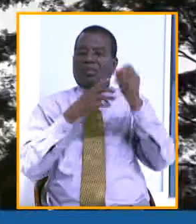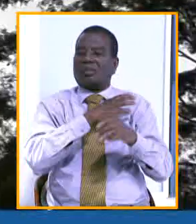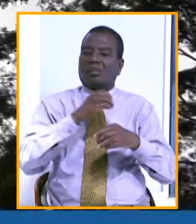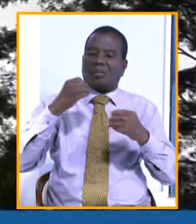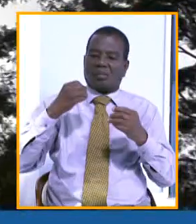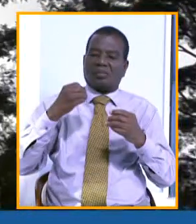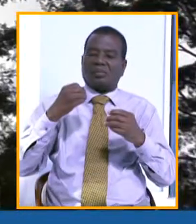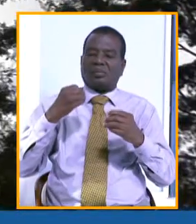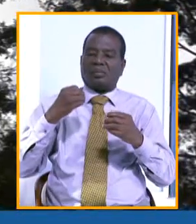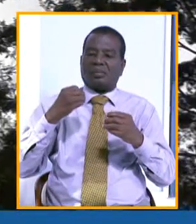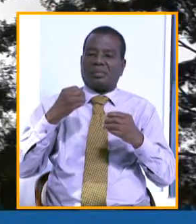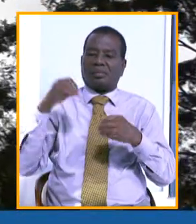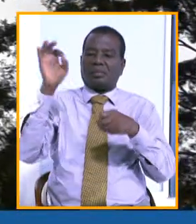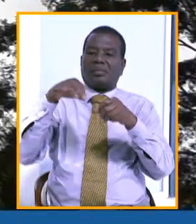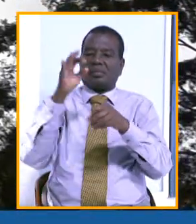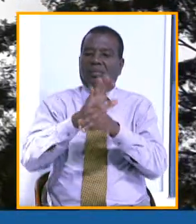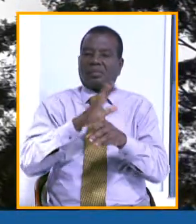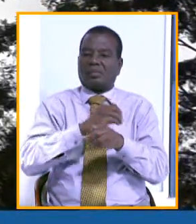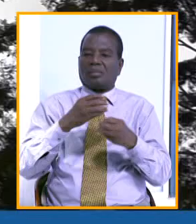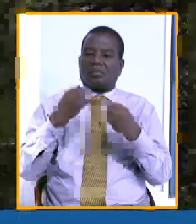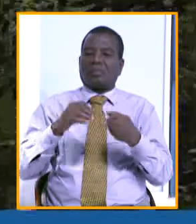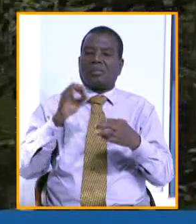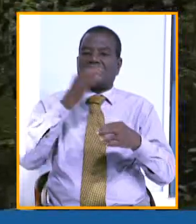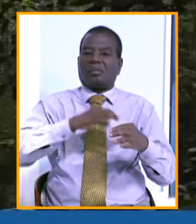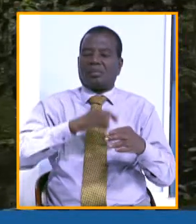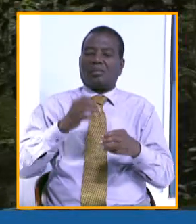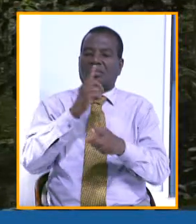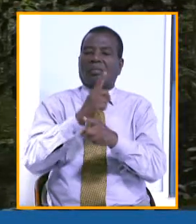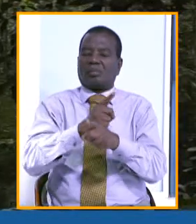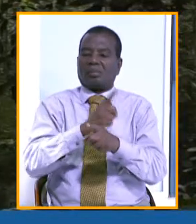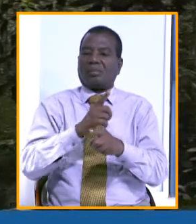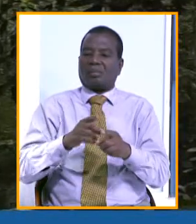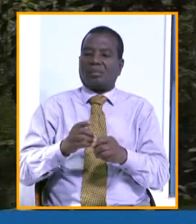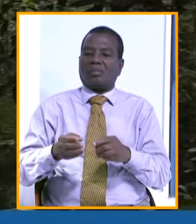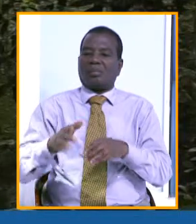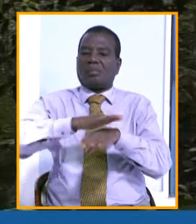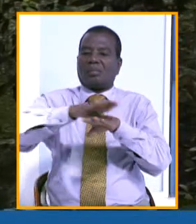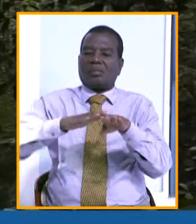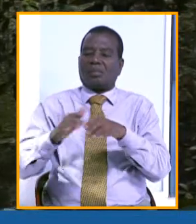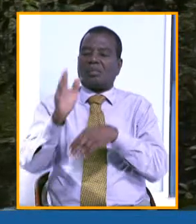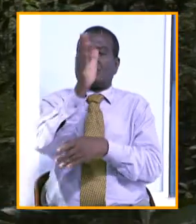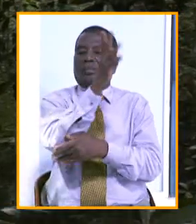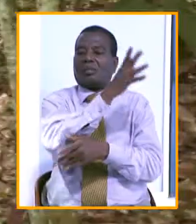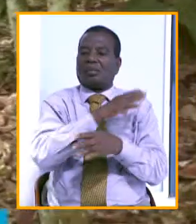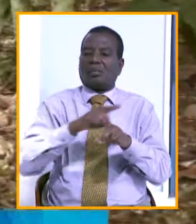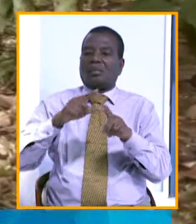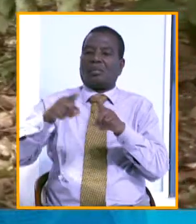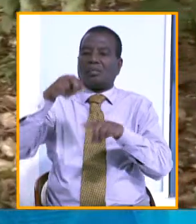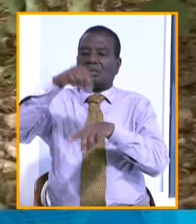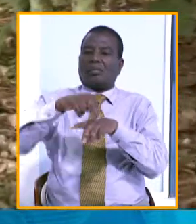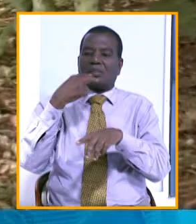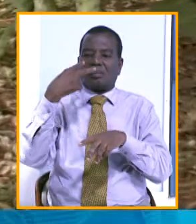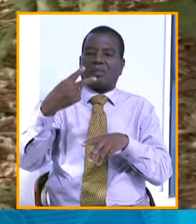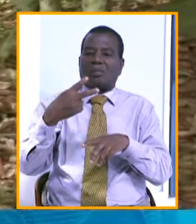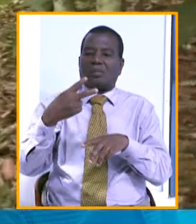naissant de l'agroforesterie renferme un double avantage. La conservation du couvert forestier et la diversification,